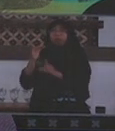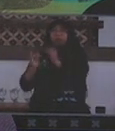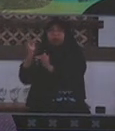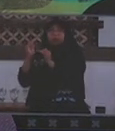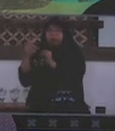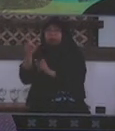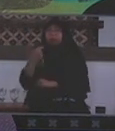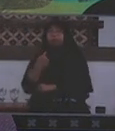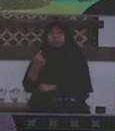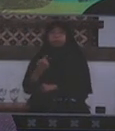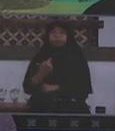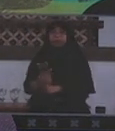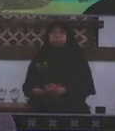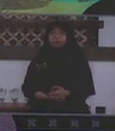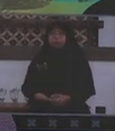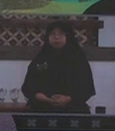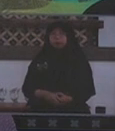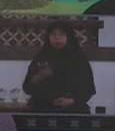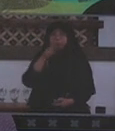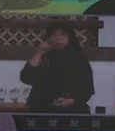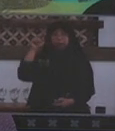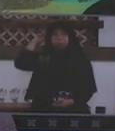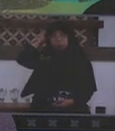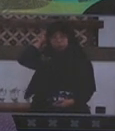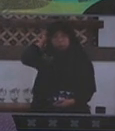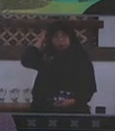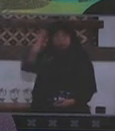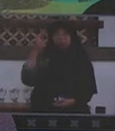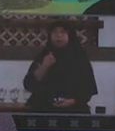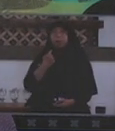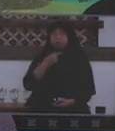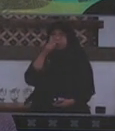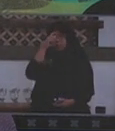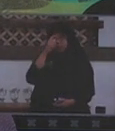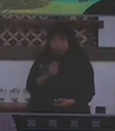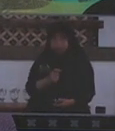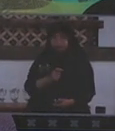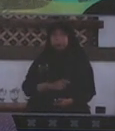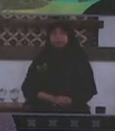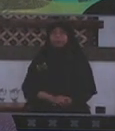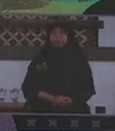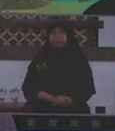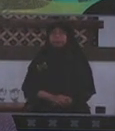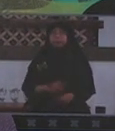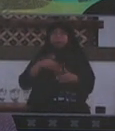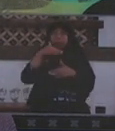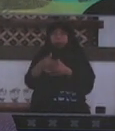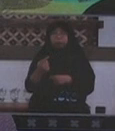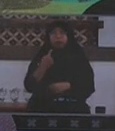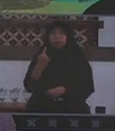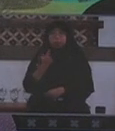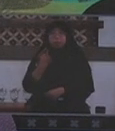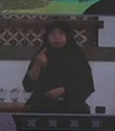bersama. Bapak Ibu yang kami hormati, selanjutnya kami laporkan